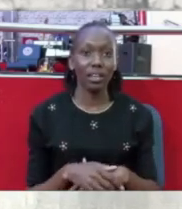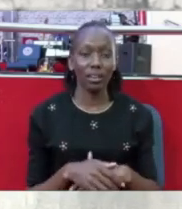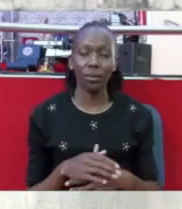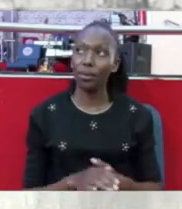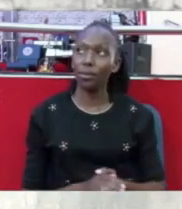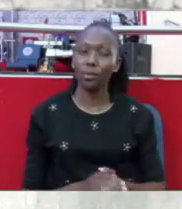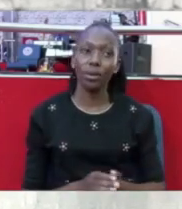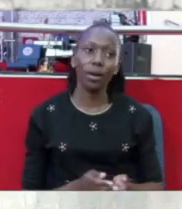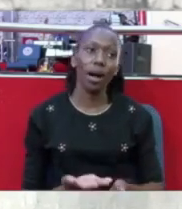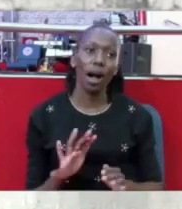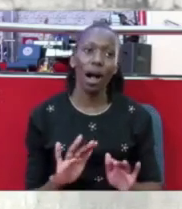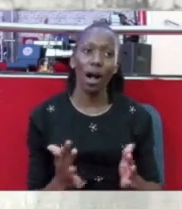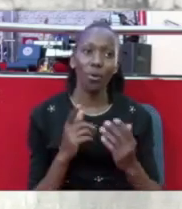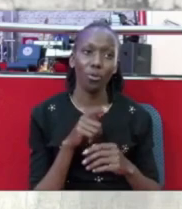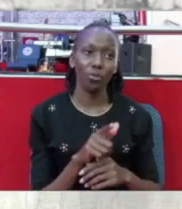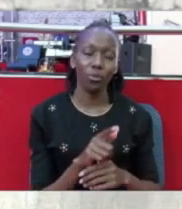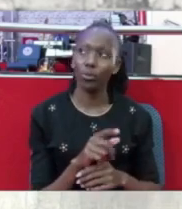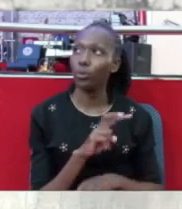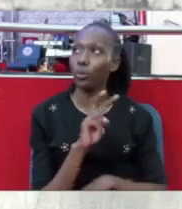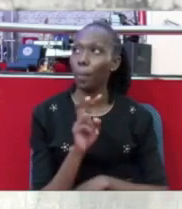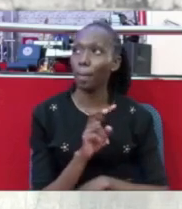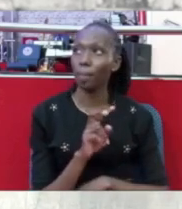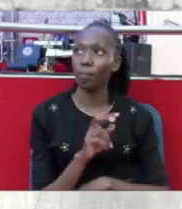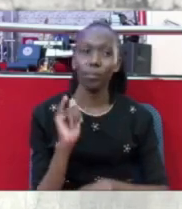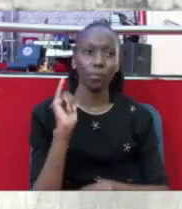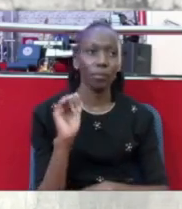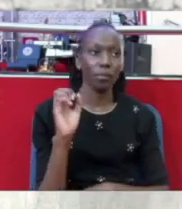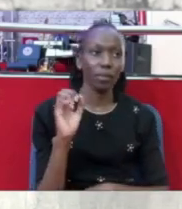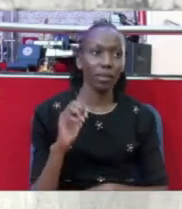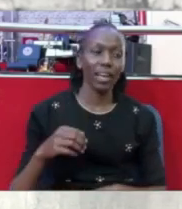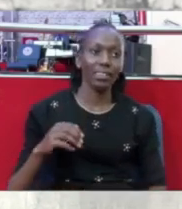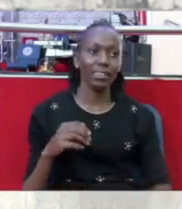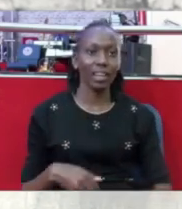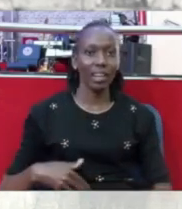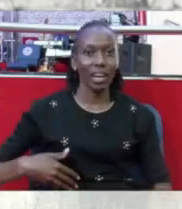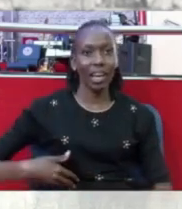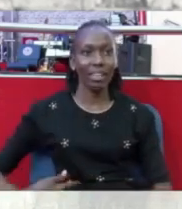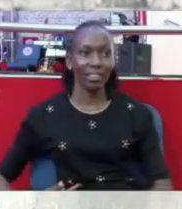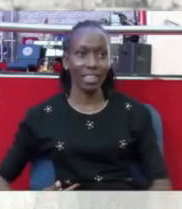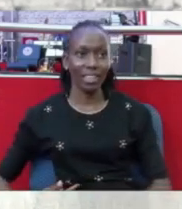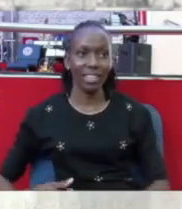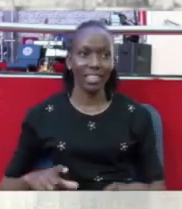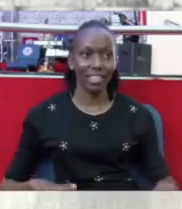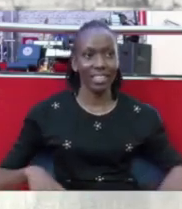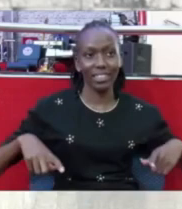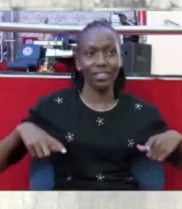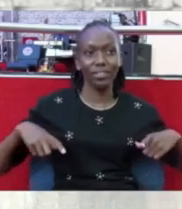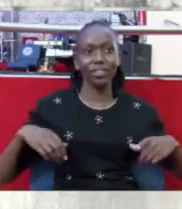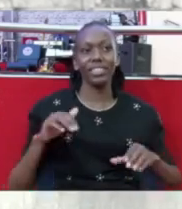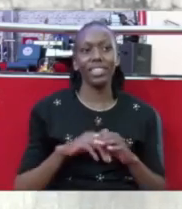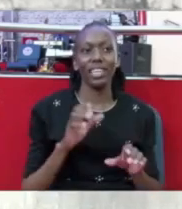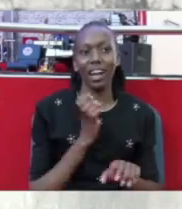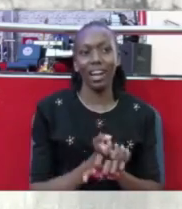vile unaonekana. Isaac lived in a very difficult time. Isaka aliweza kujipata katika nyakati ngumu.